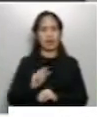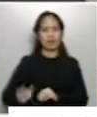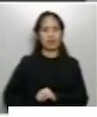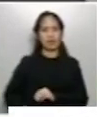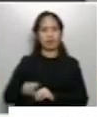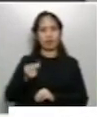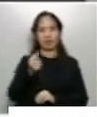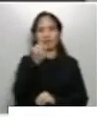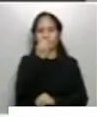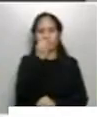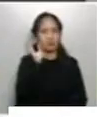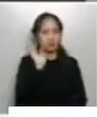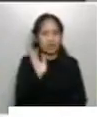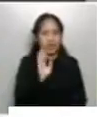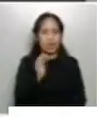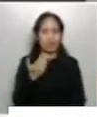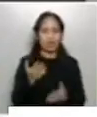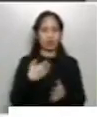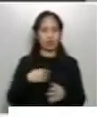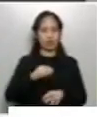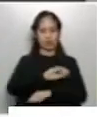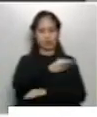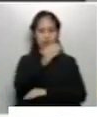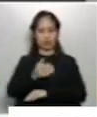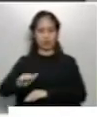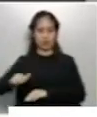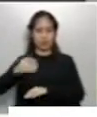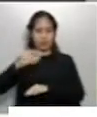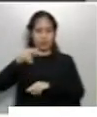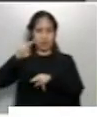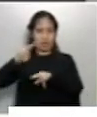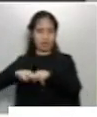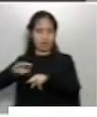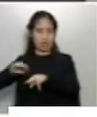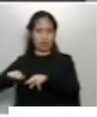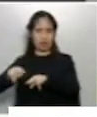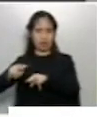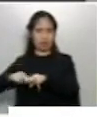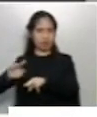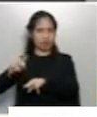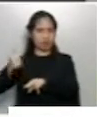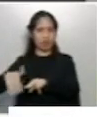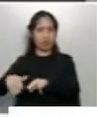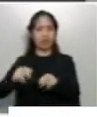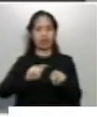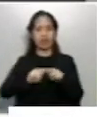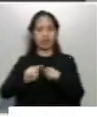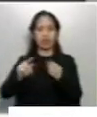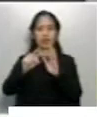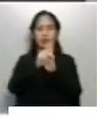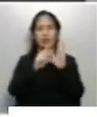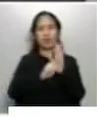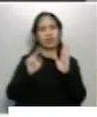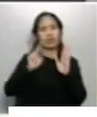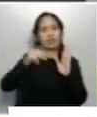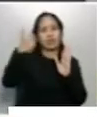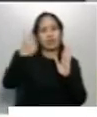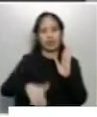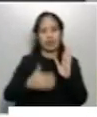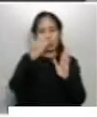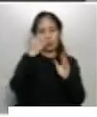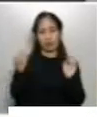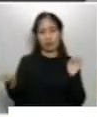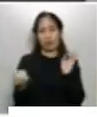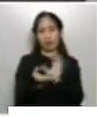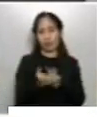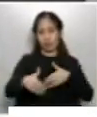ม่ให้นั่งรถข้างหลังน่ะซึ่งออกเช้าเลิกเย็นน่ะมันเป็นกฎหมายที่ใช้ไม่ได้แล้วกระทบต่อความเป็นอยู่ของพี่